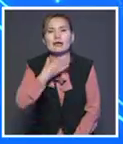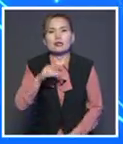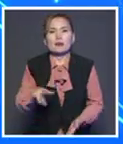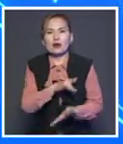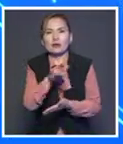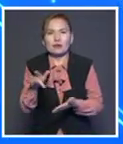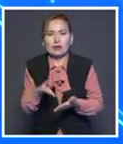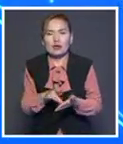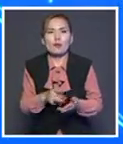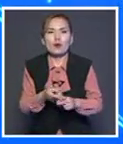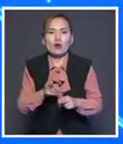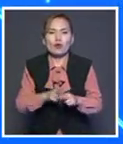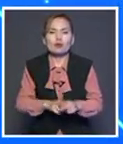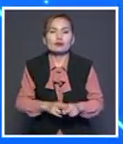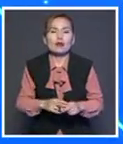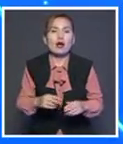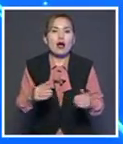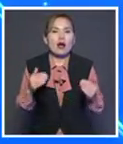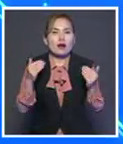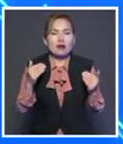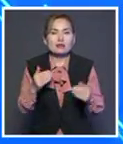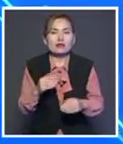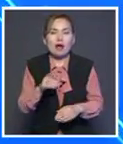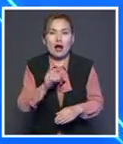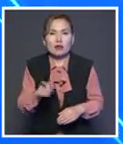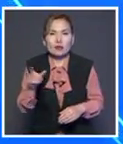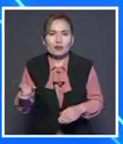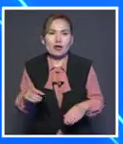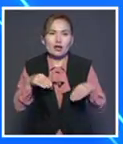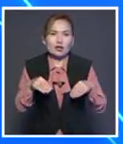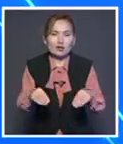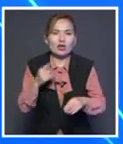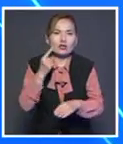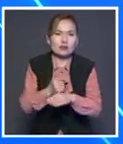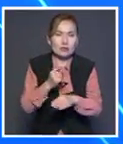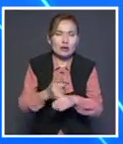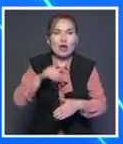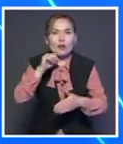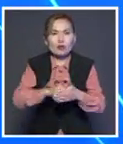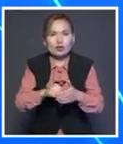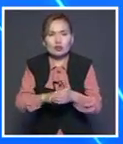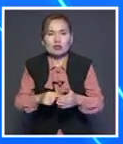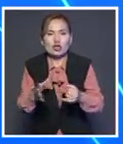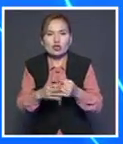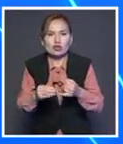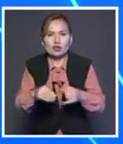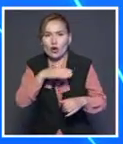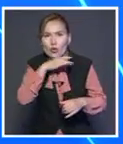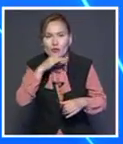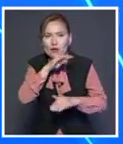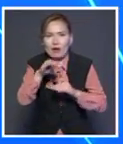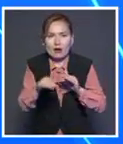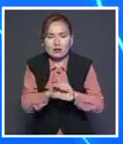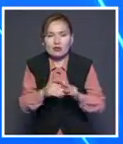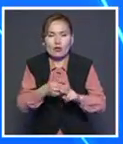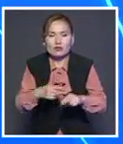Семейдің саяжай иелеріне көгөніс егуге тыйым салынды. Себебі бақша жерінен аса қауіпті зиянге санықталған. Сондықтан мамандар